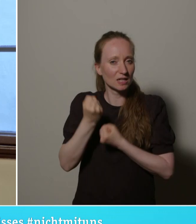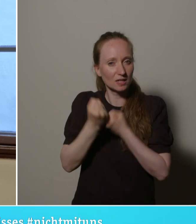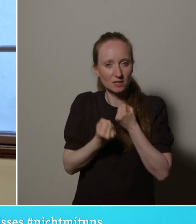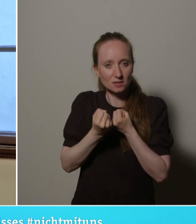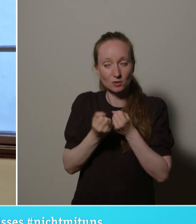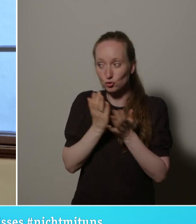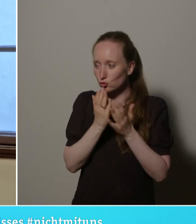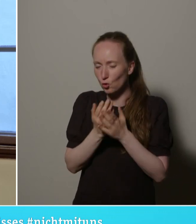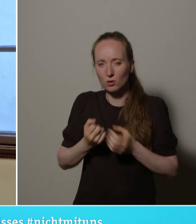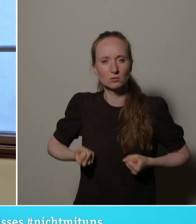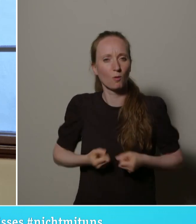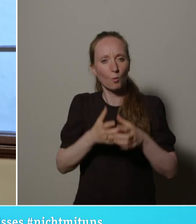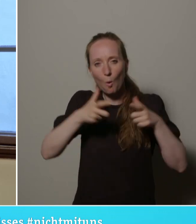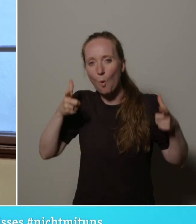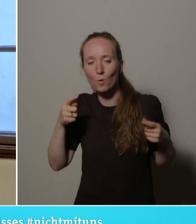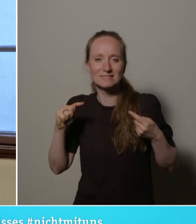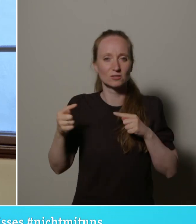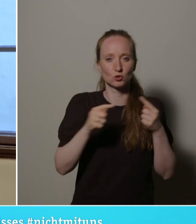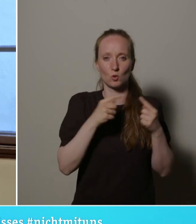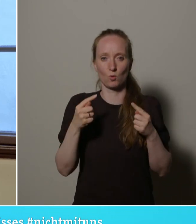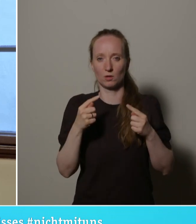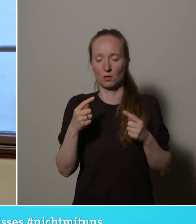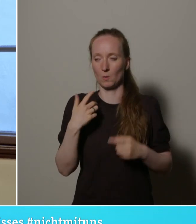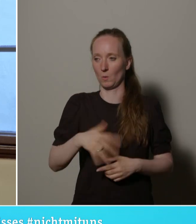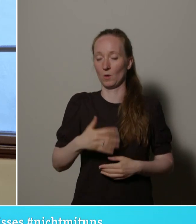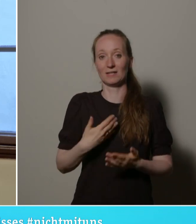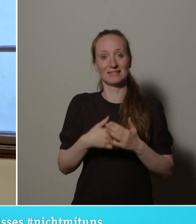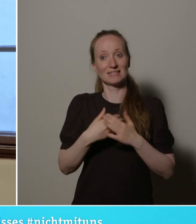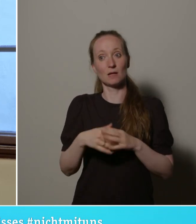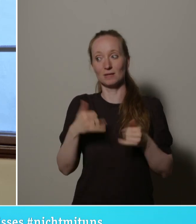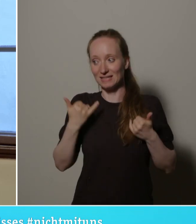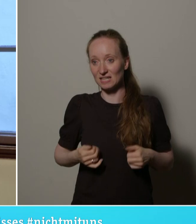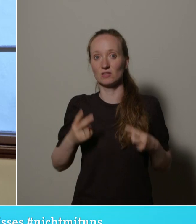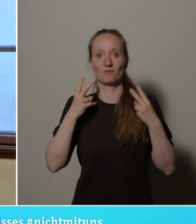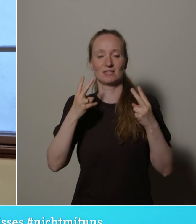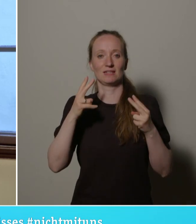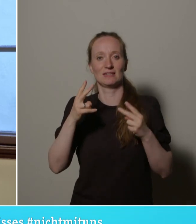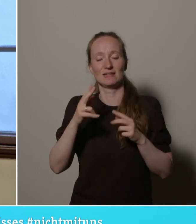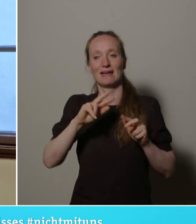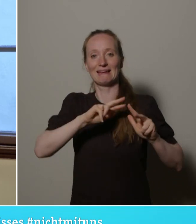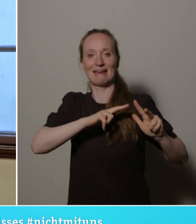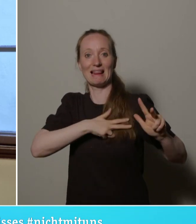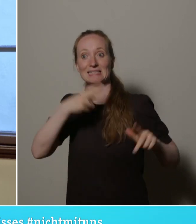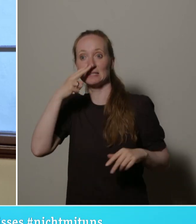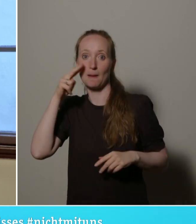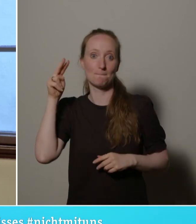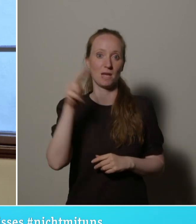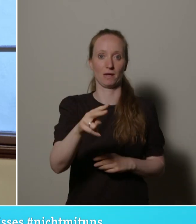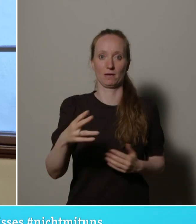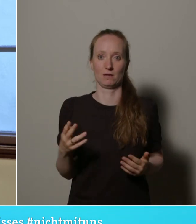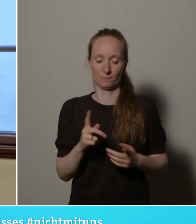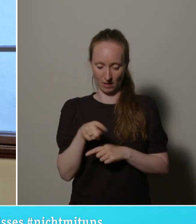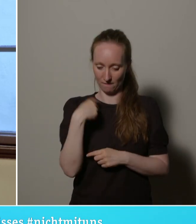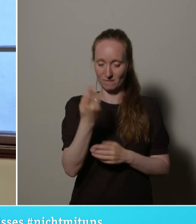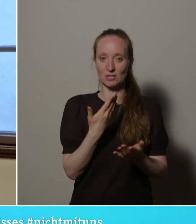da glaube ich, dass ein realistischerer Blick an dieser Stelle wichtig ist. Und wir werden jedenfalls so abstimmen, dass auch